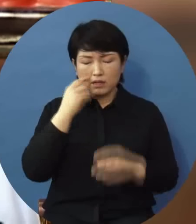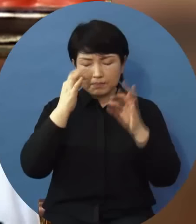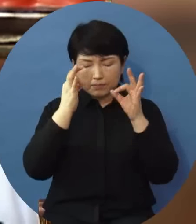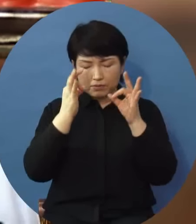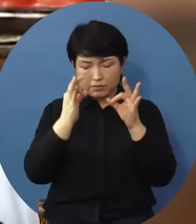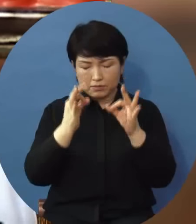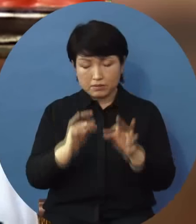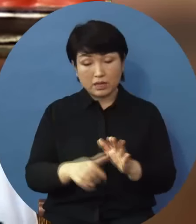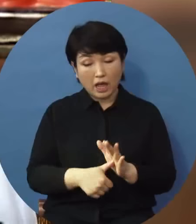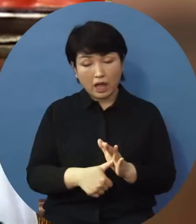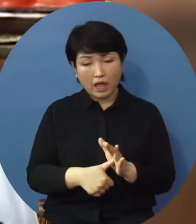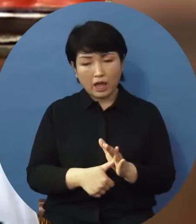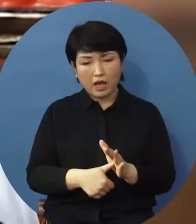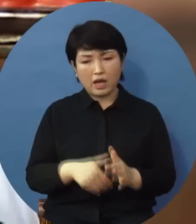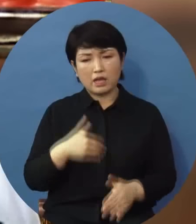느낌에 항상